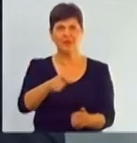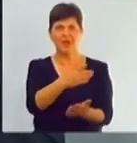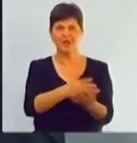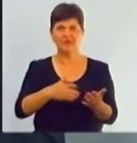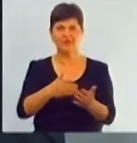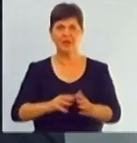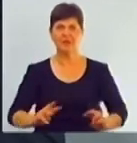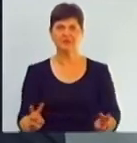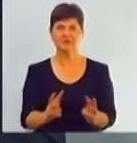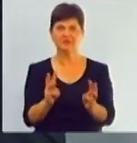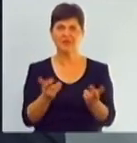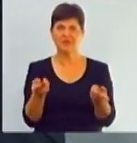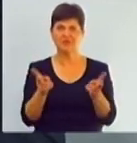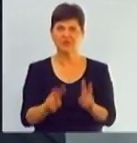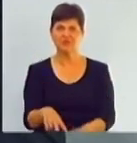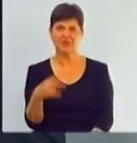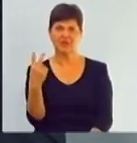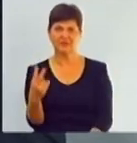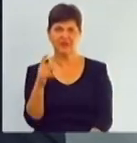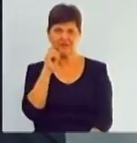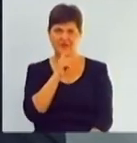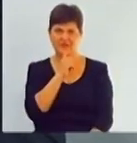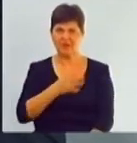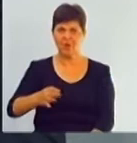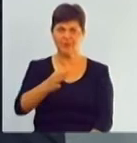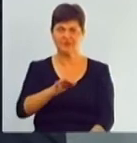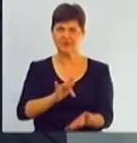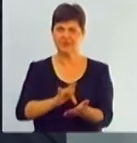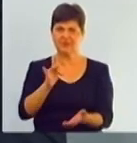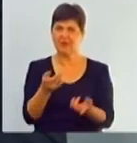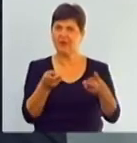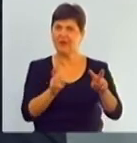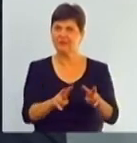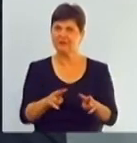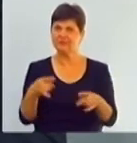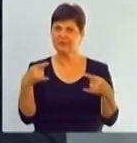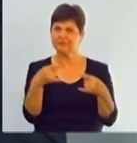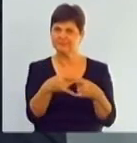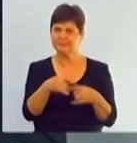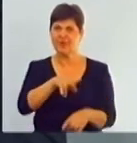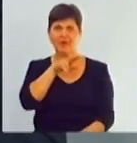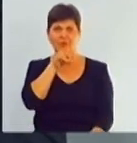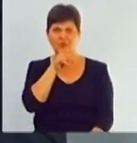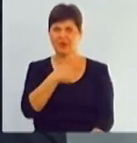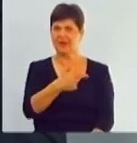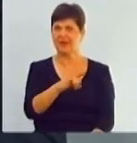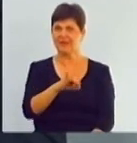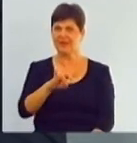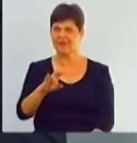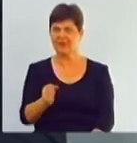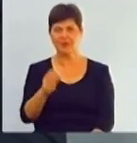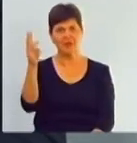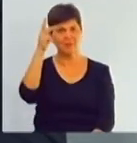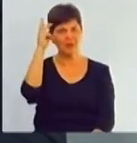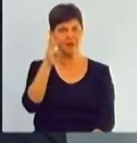2 залишилися у Вінниці в обласному центрі, решта техніки поїхала до Козятину, Гніваню та Хмільника.